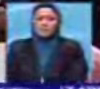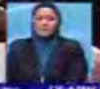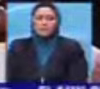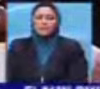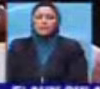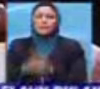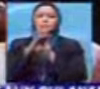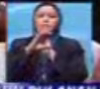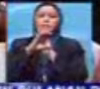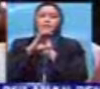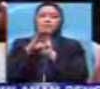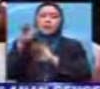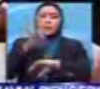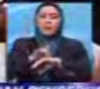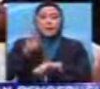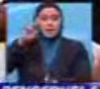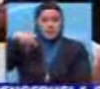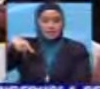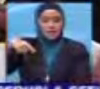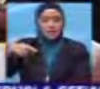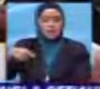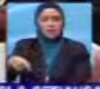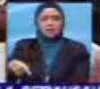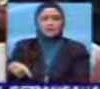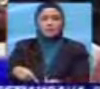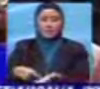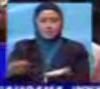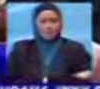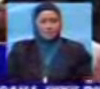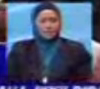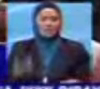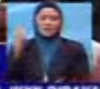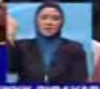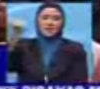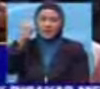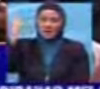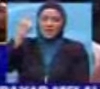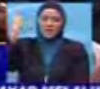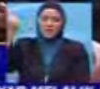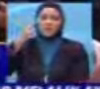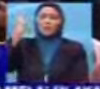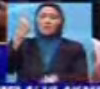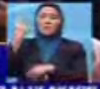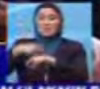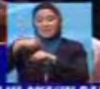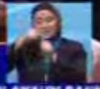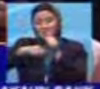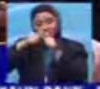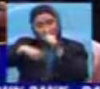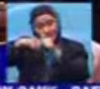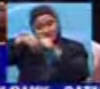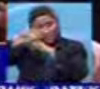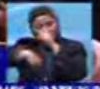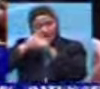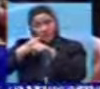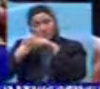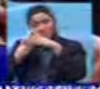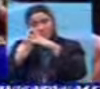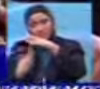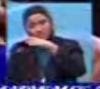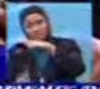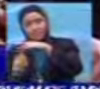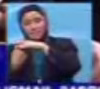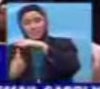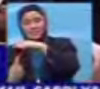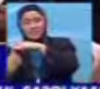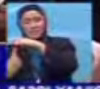Misalnya di Rantau Panjang yang senantiasa tenggelam every year kalau berlaku banjir, yang ini kita telah